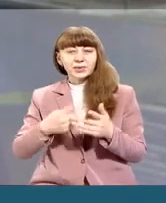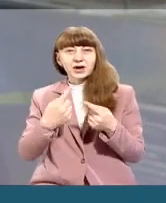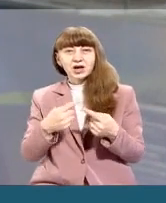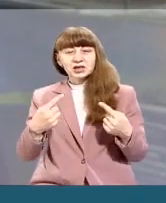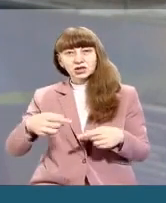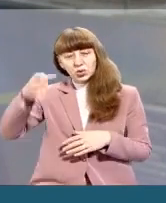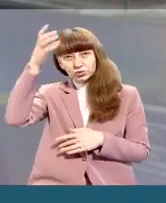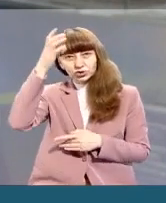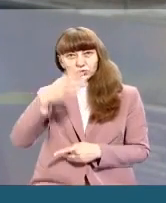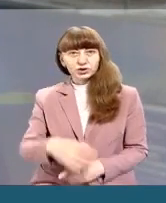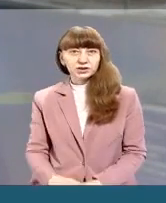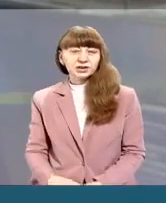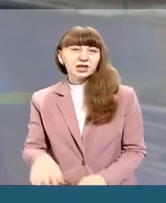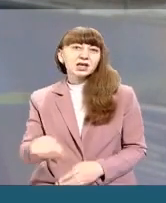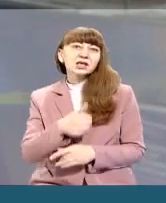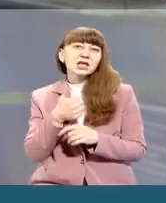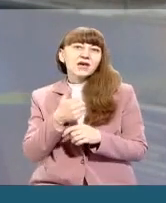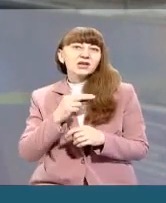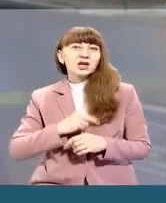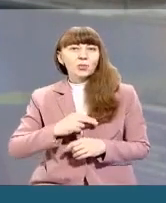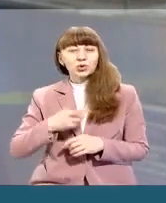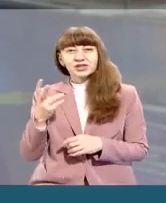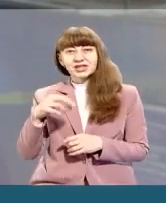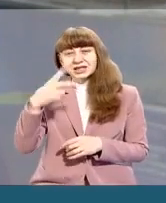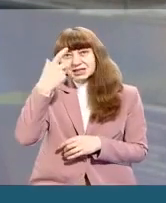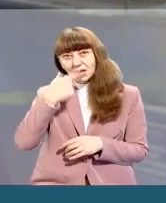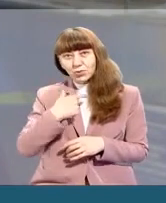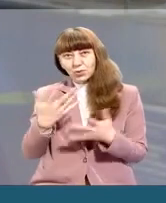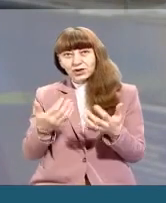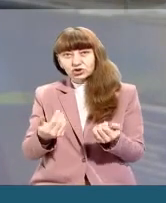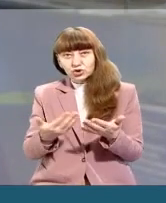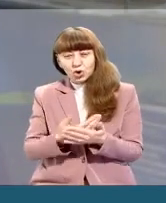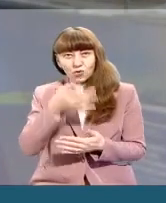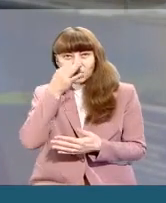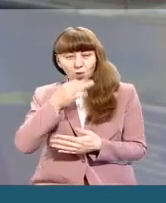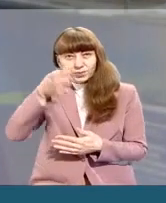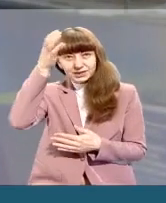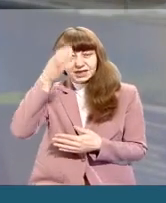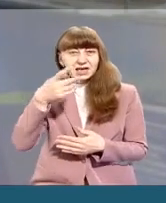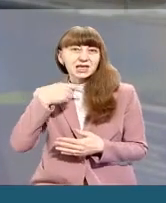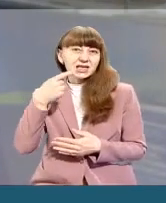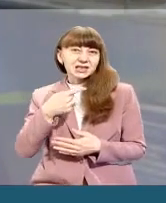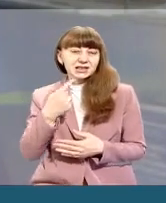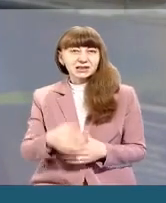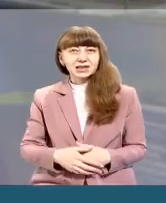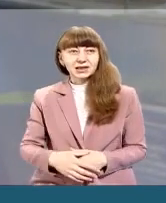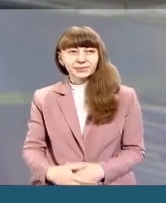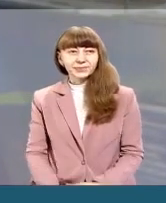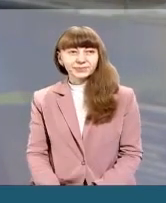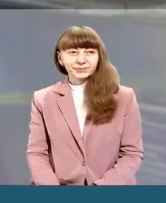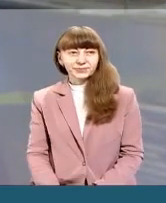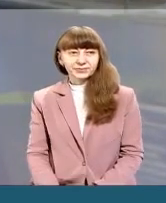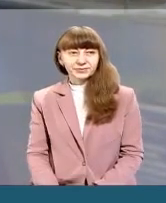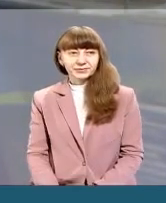разных сферах. Я думаю, что самое главное – работать над собой, получать новые знания, изучать языки. Так мы становимся